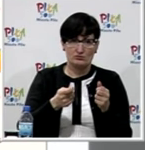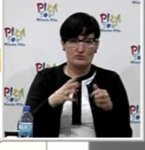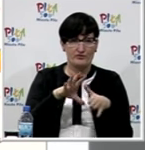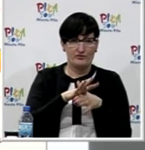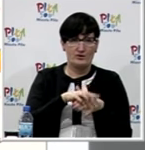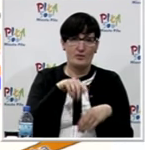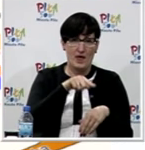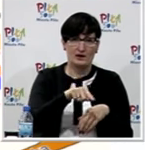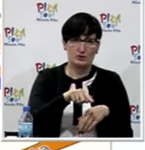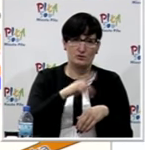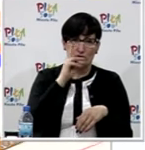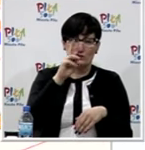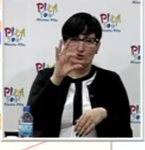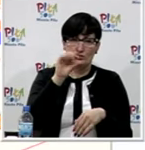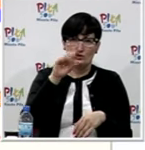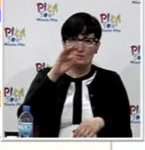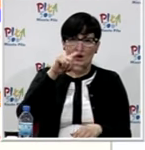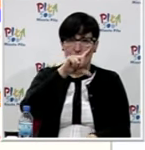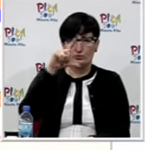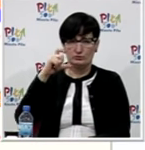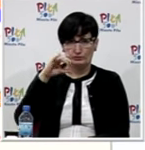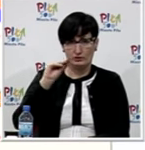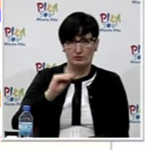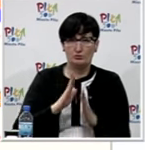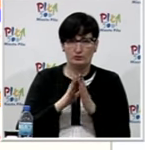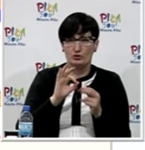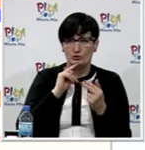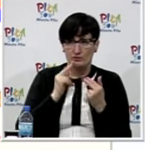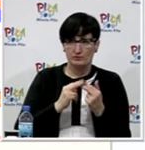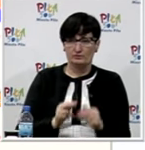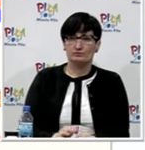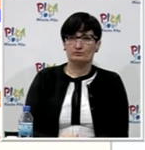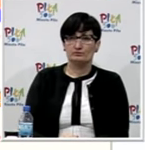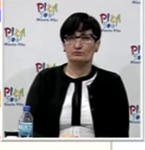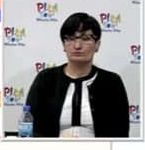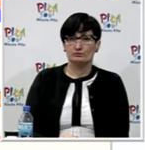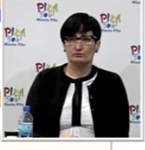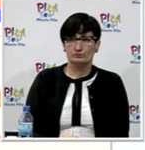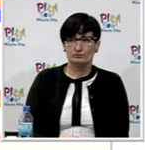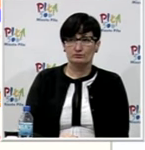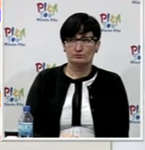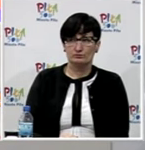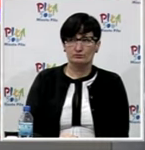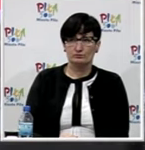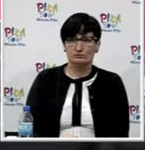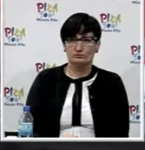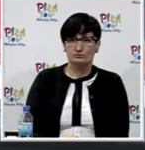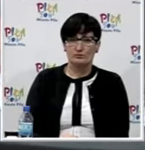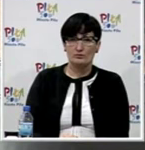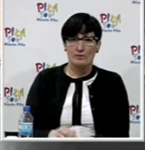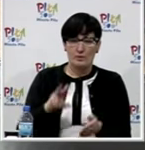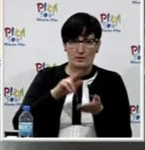innym. Prosiłbym o odniesienie się do tego. Bardzo proszę. Dziękuję. Pani dyrektor. Na temat